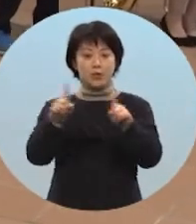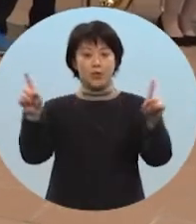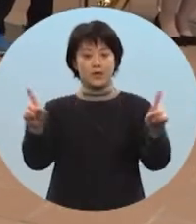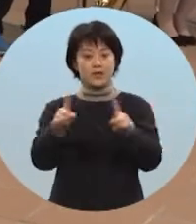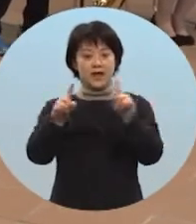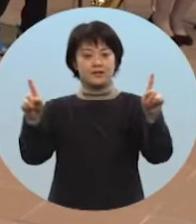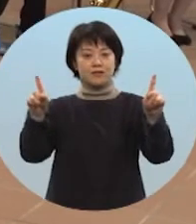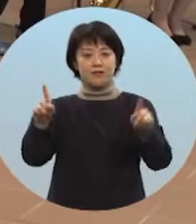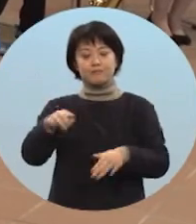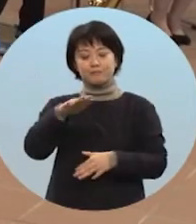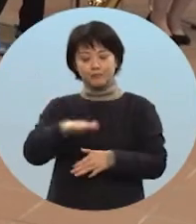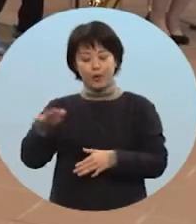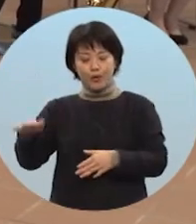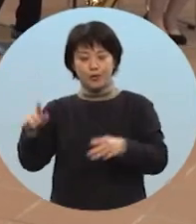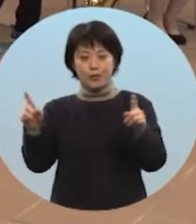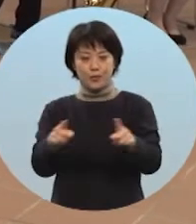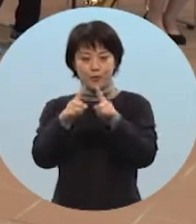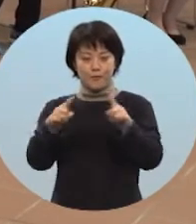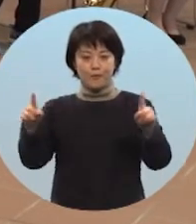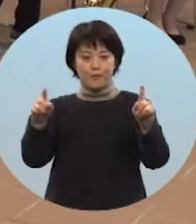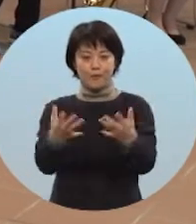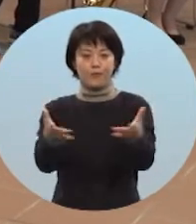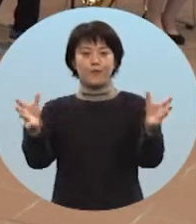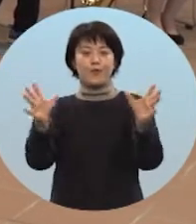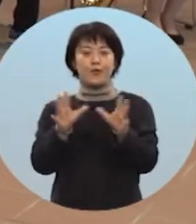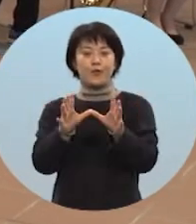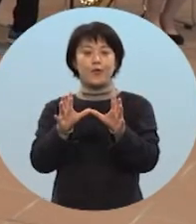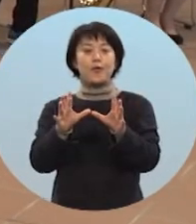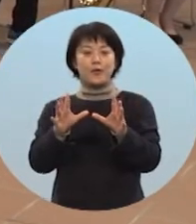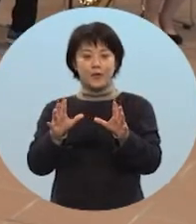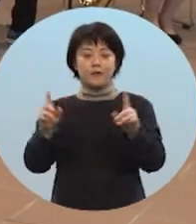ンシャインバンドが生演奏を披露しました。